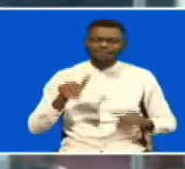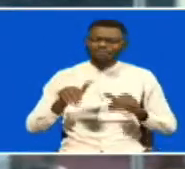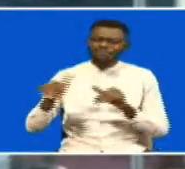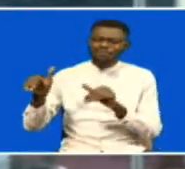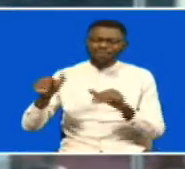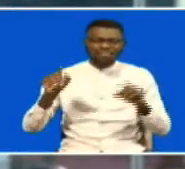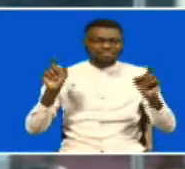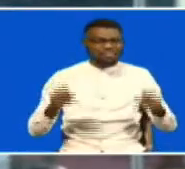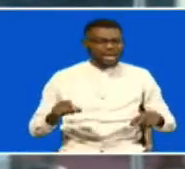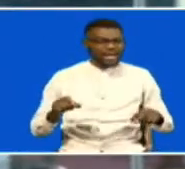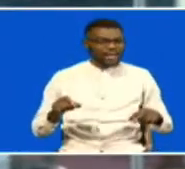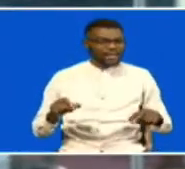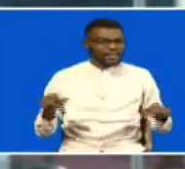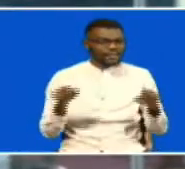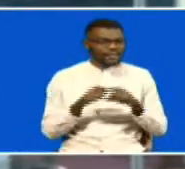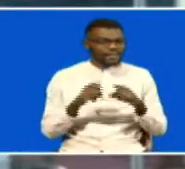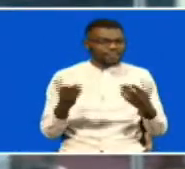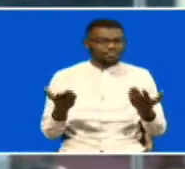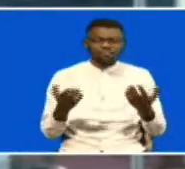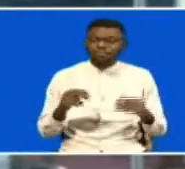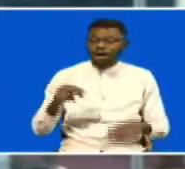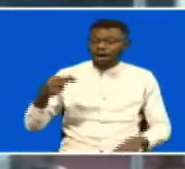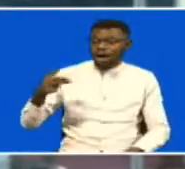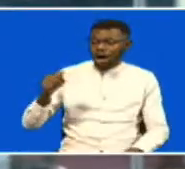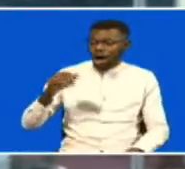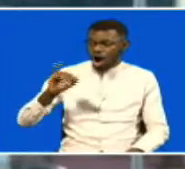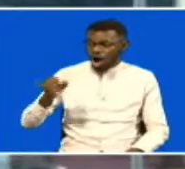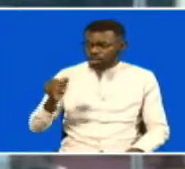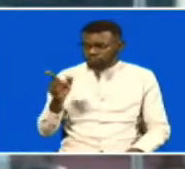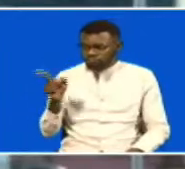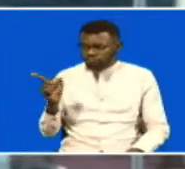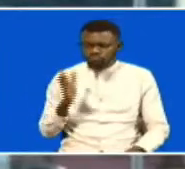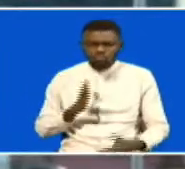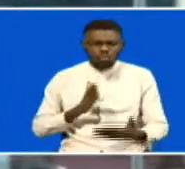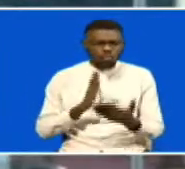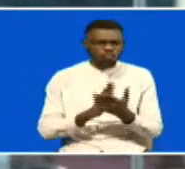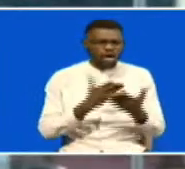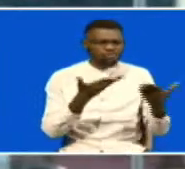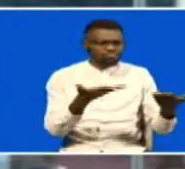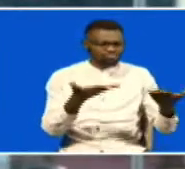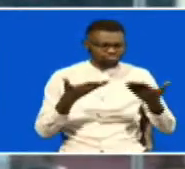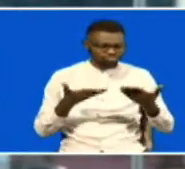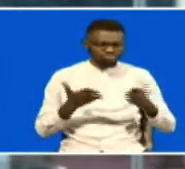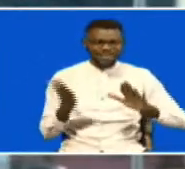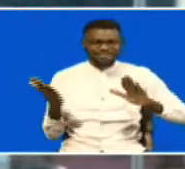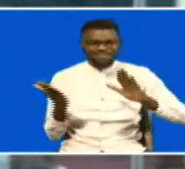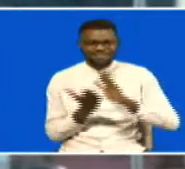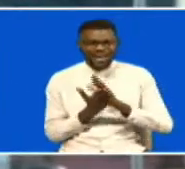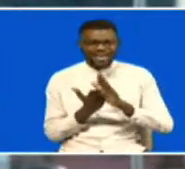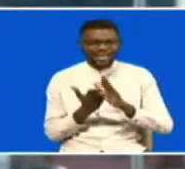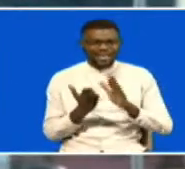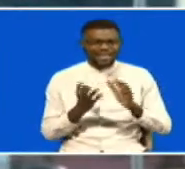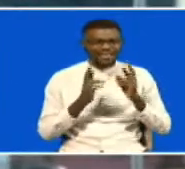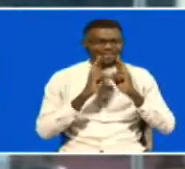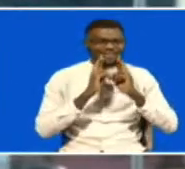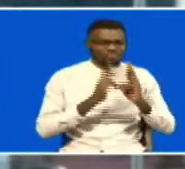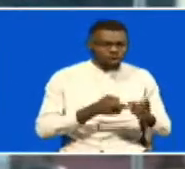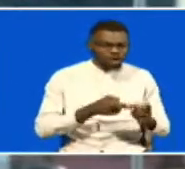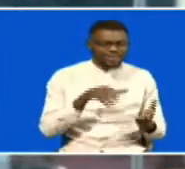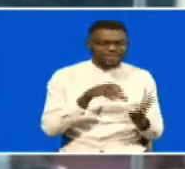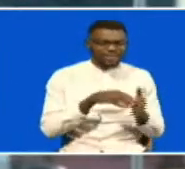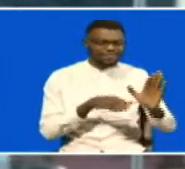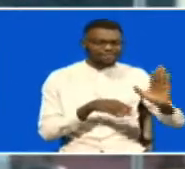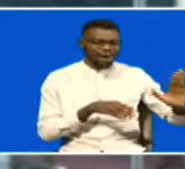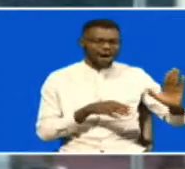wake. Haya yanajiri huku Nurdin Haji akithibitisha kupokea faili ya kumfungulia Matiang'i mashtaka kutoka idara